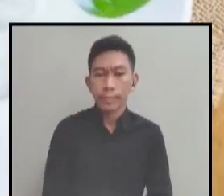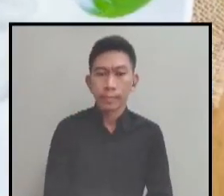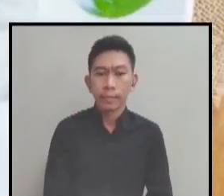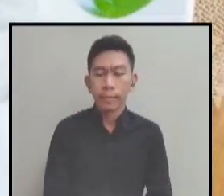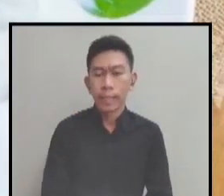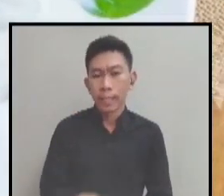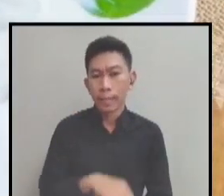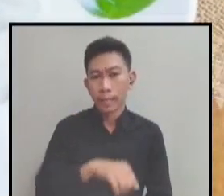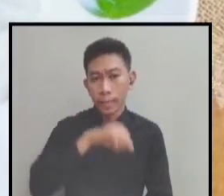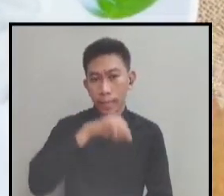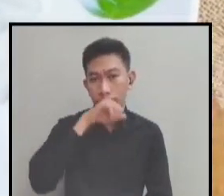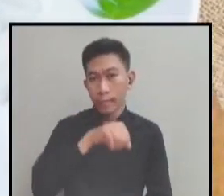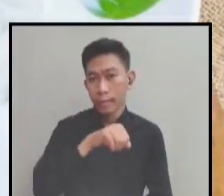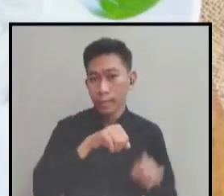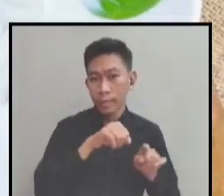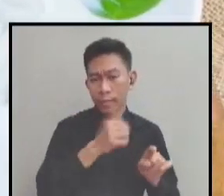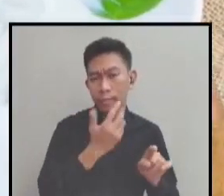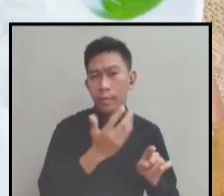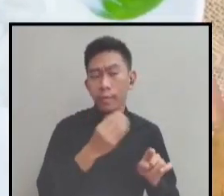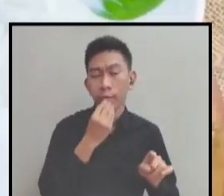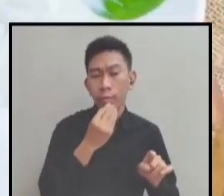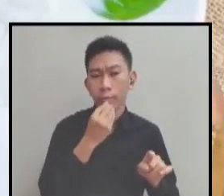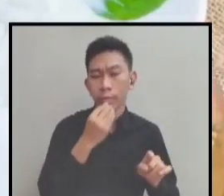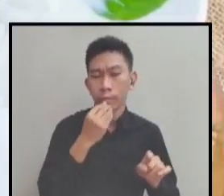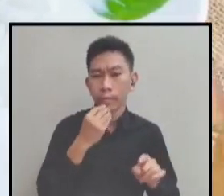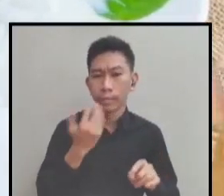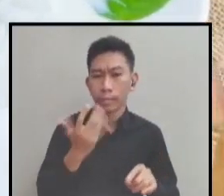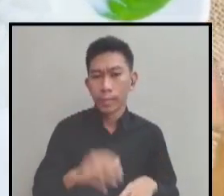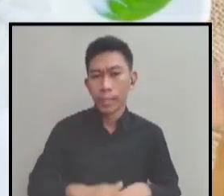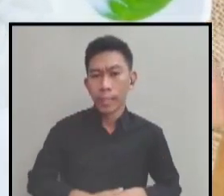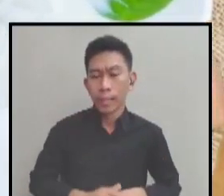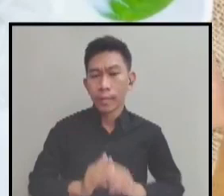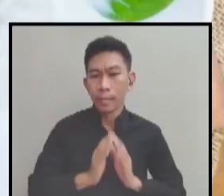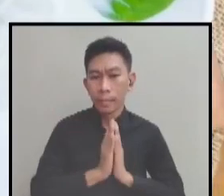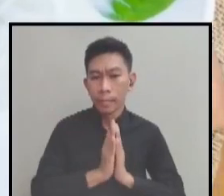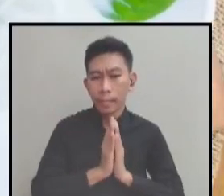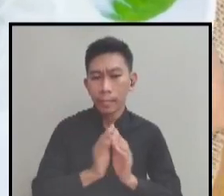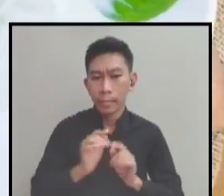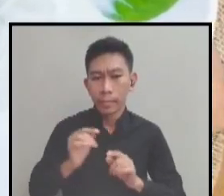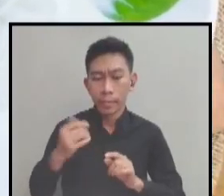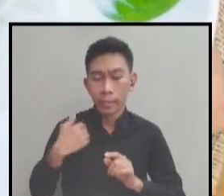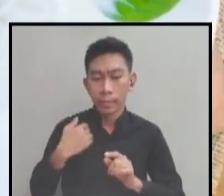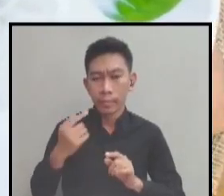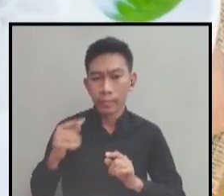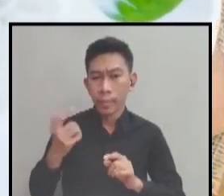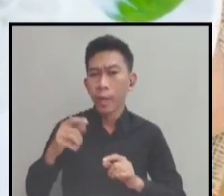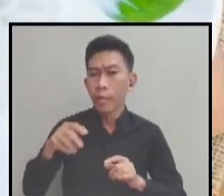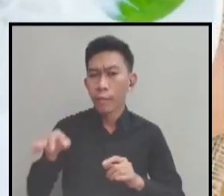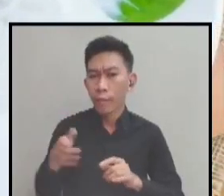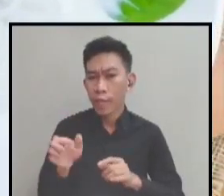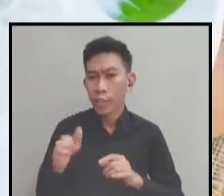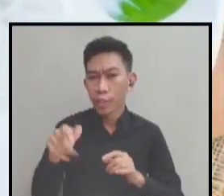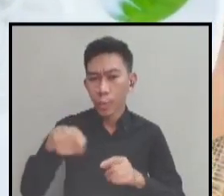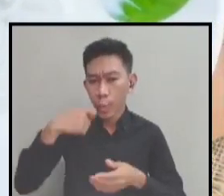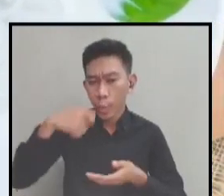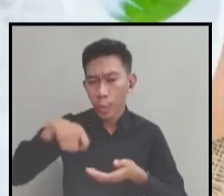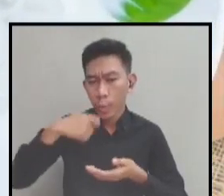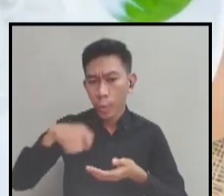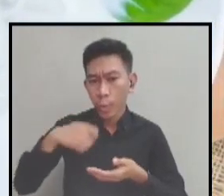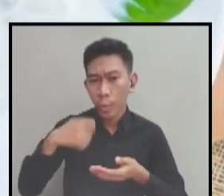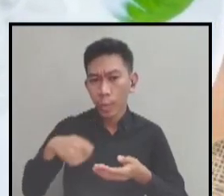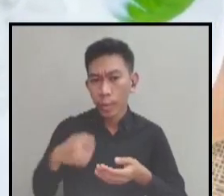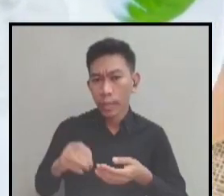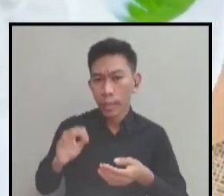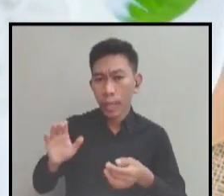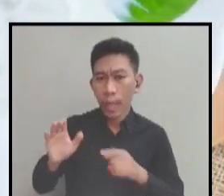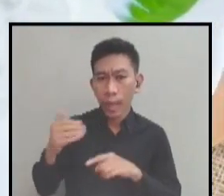Myanmar. Ibinida nila ang mohinga with fish soup. At kung jelly dessert naman ang hanap mo, meron silang kyaok kyaok jelly